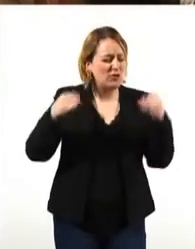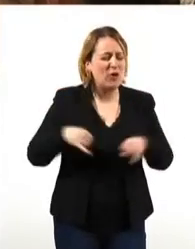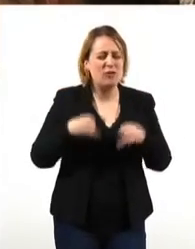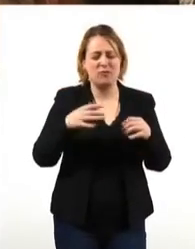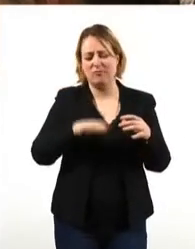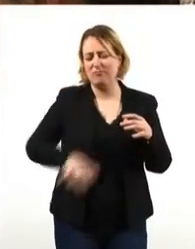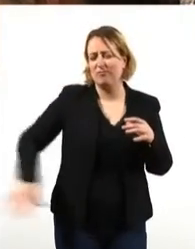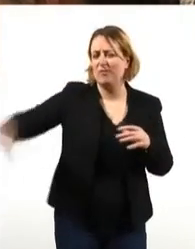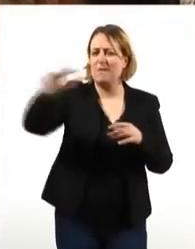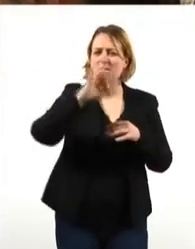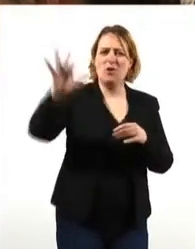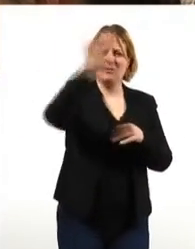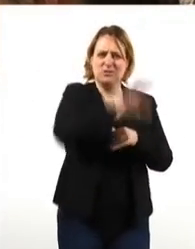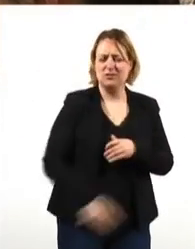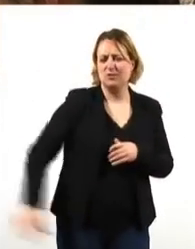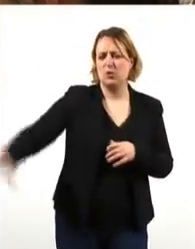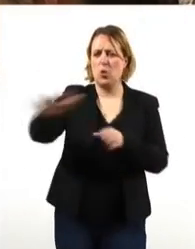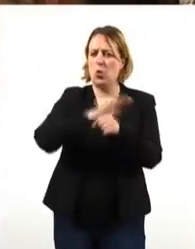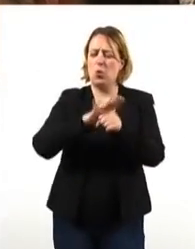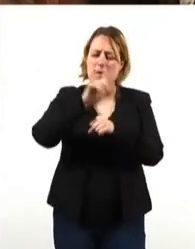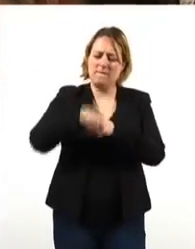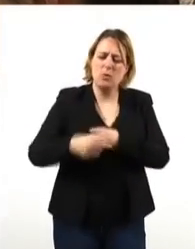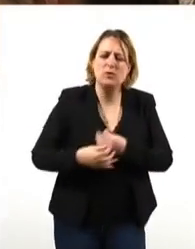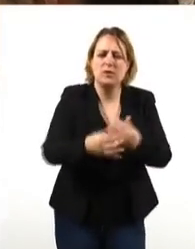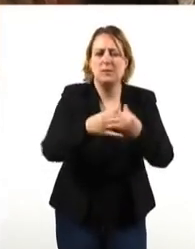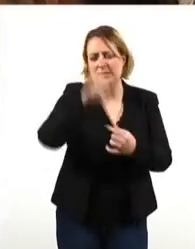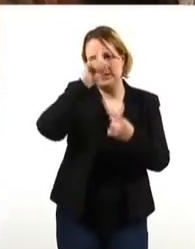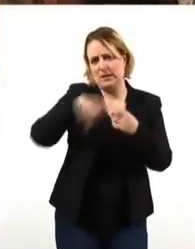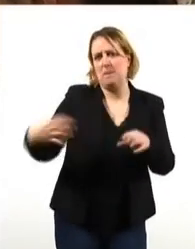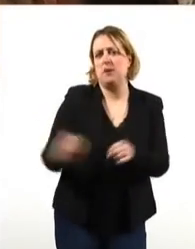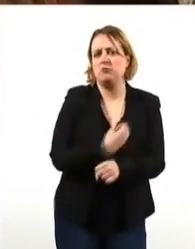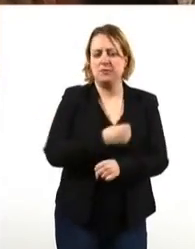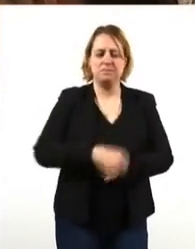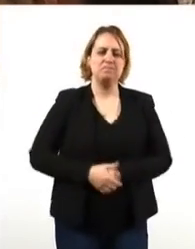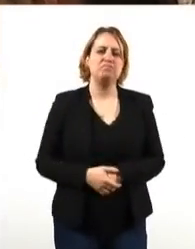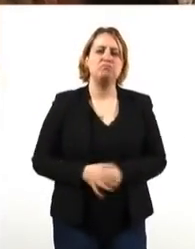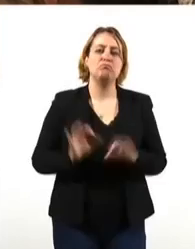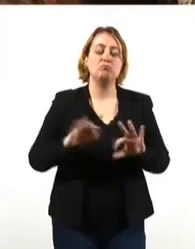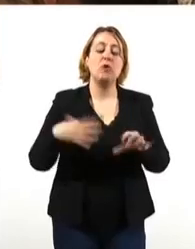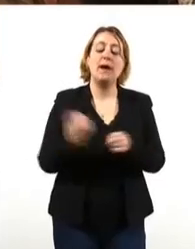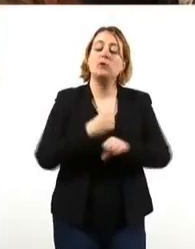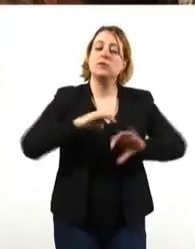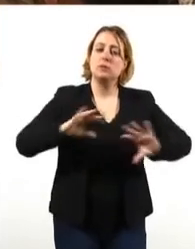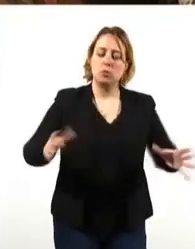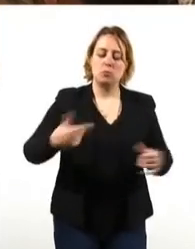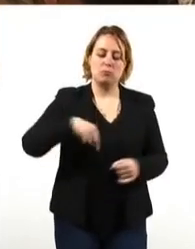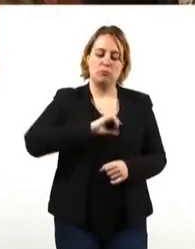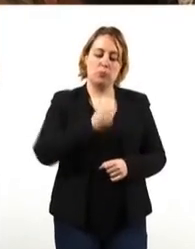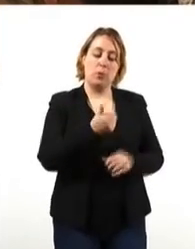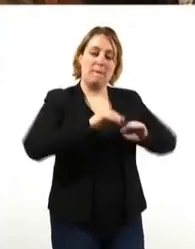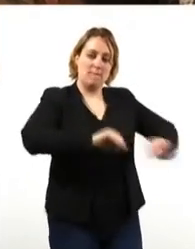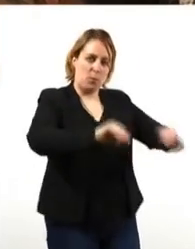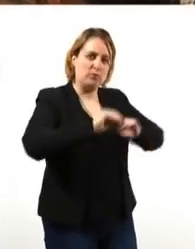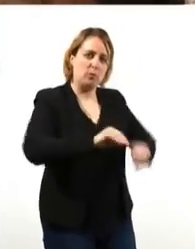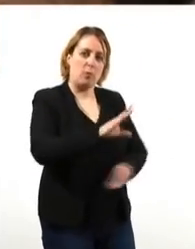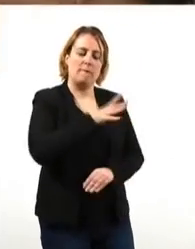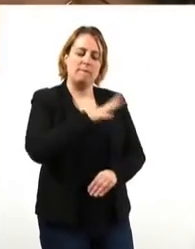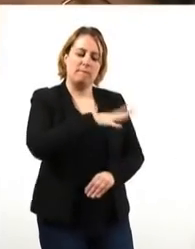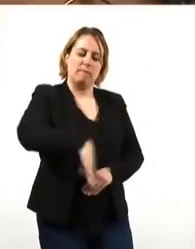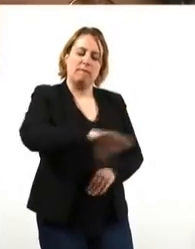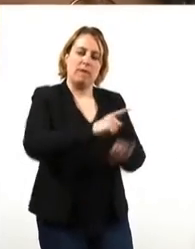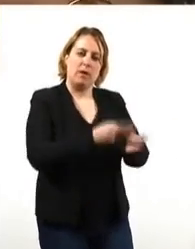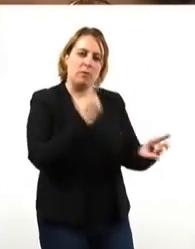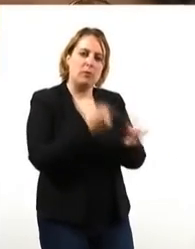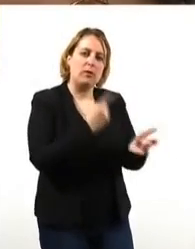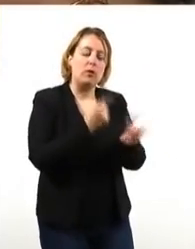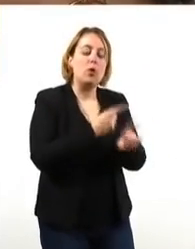être sensibilisés. Et pour réussir, le ministre de l'Éducation nationale, on travaille sur deux choses. D'abord, la formation des professeurs. Parce qu'on sait que c'est souvent,